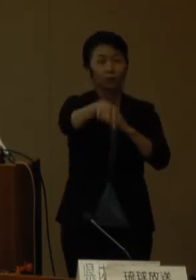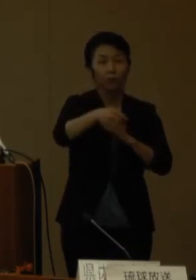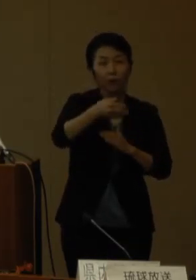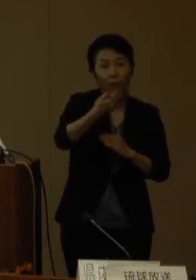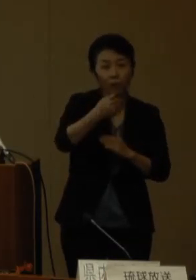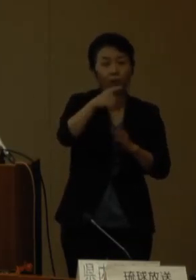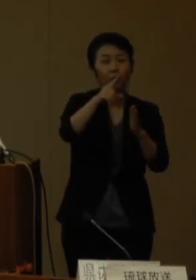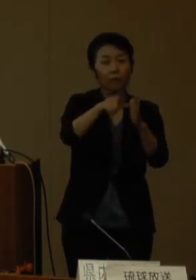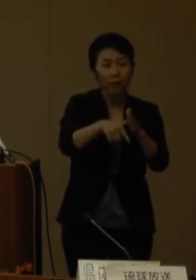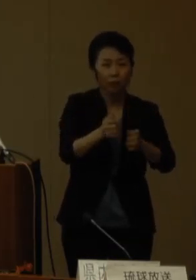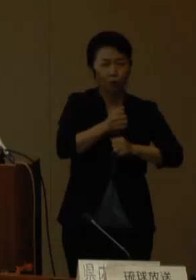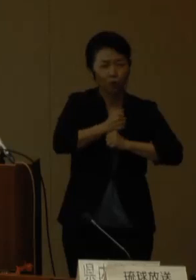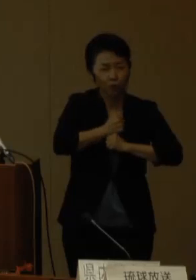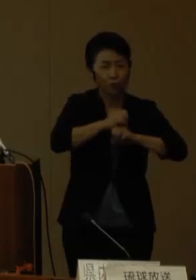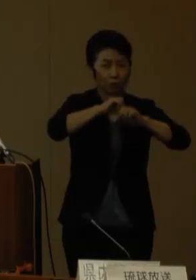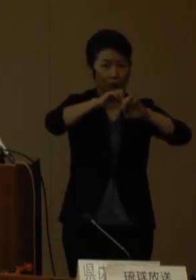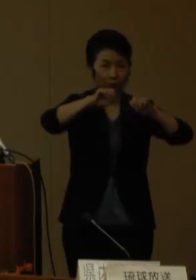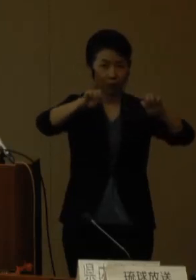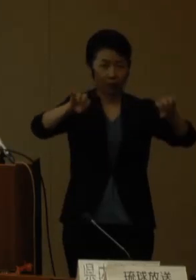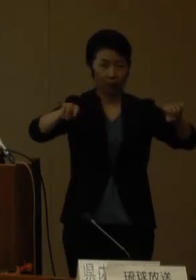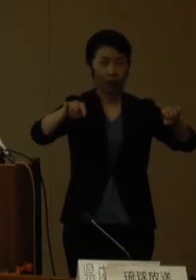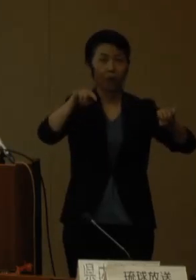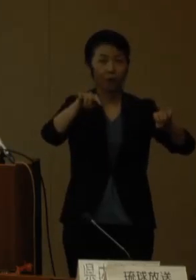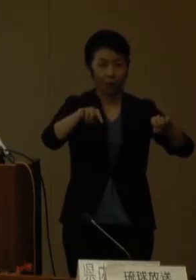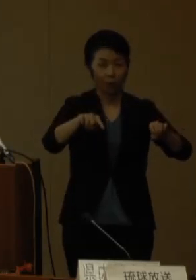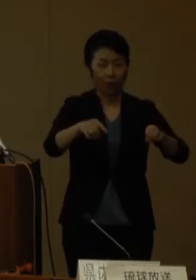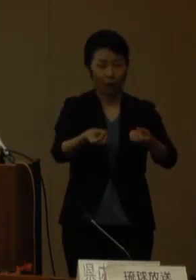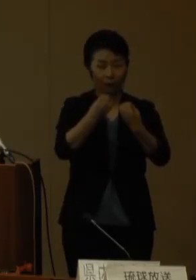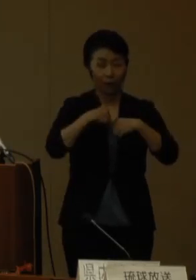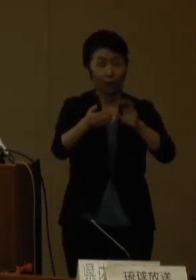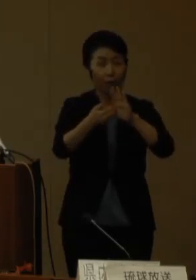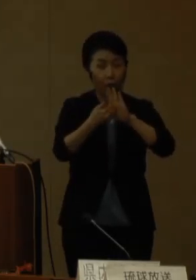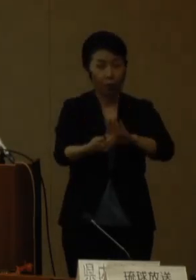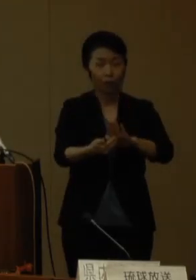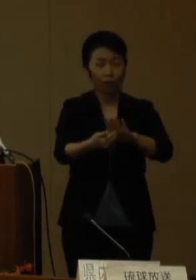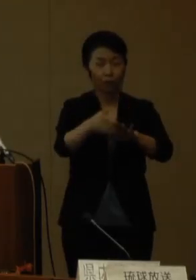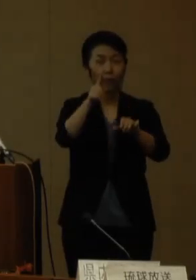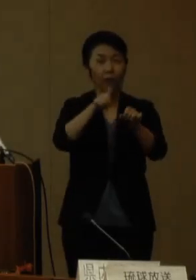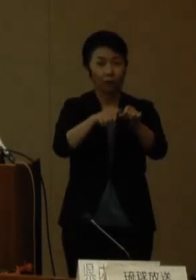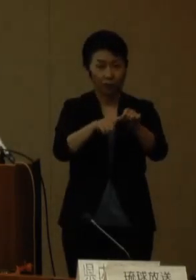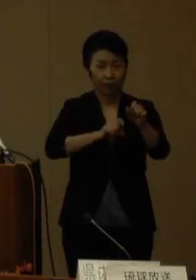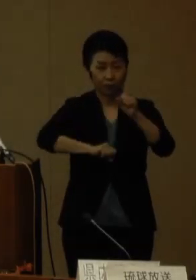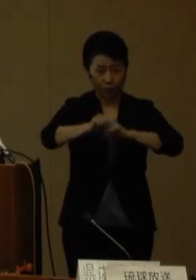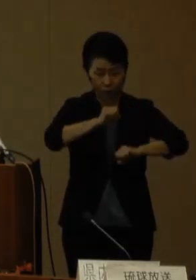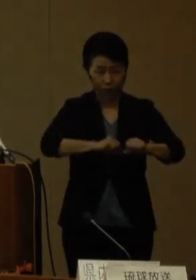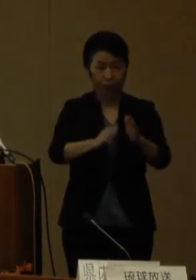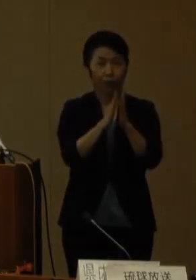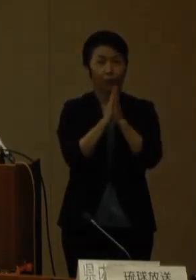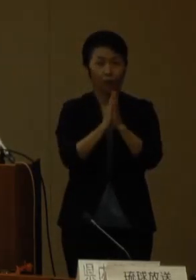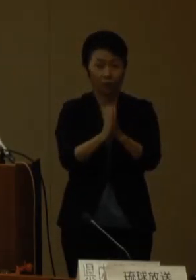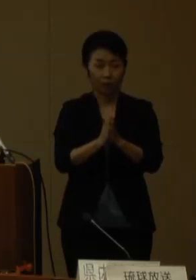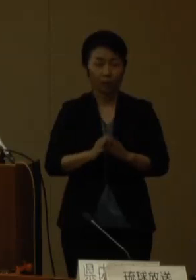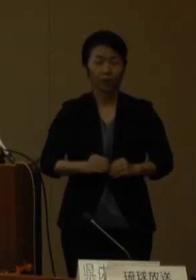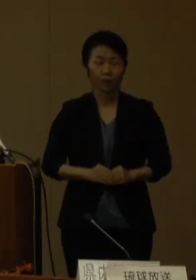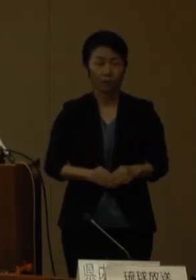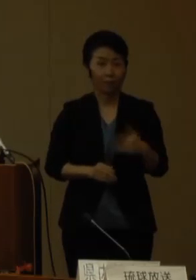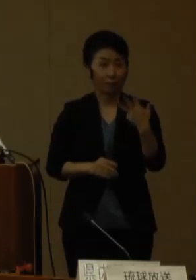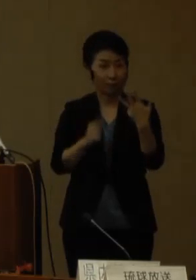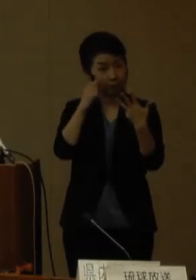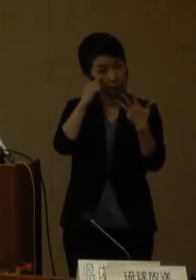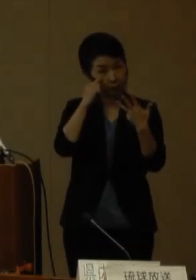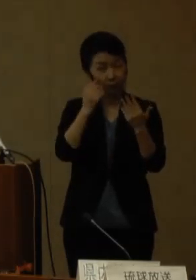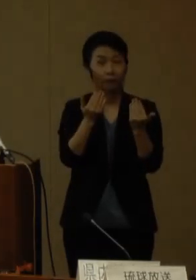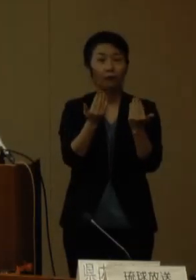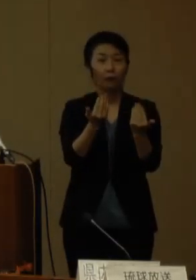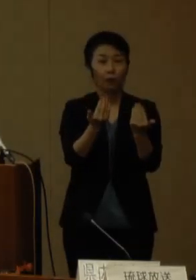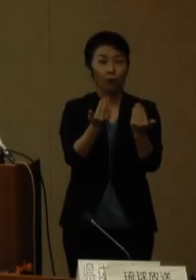喚起など、感染防止に積極的に取り組んでいただきますようお願いいたします。8つ目に、学校への